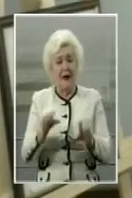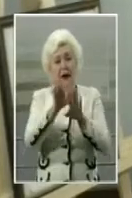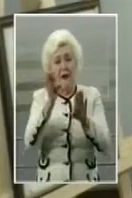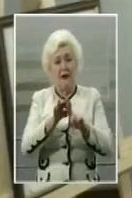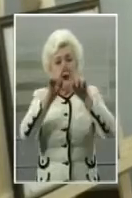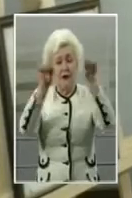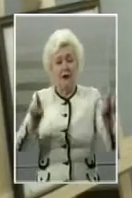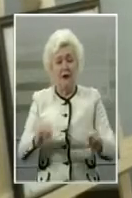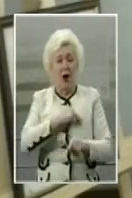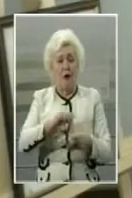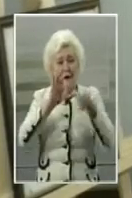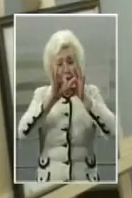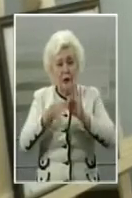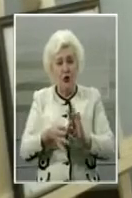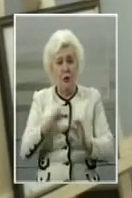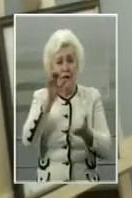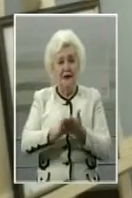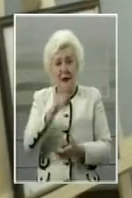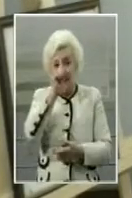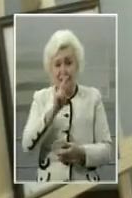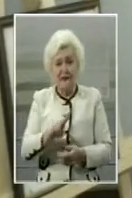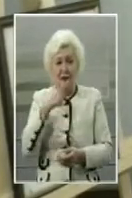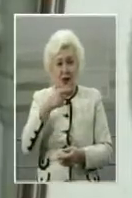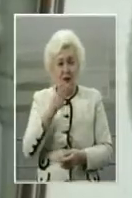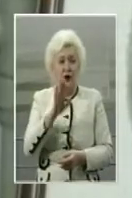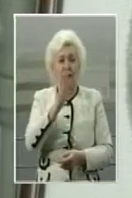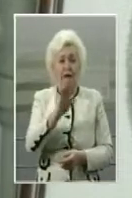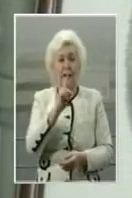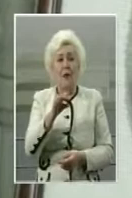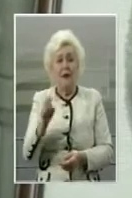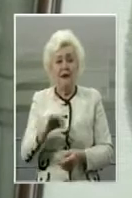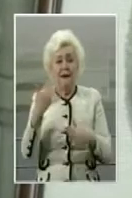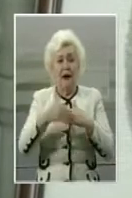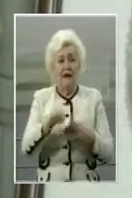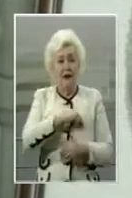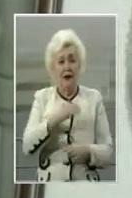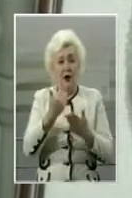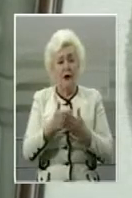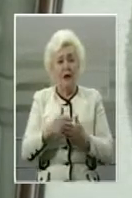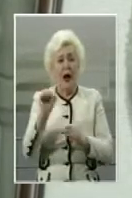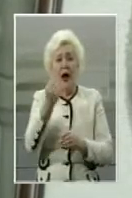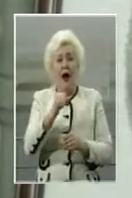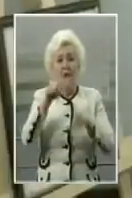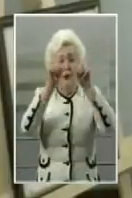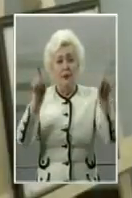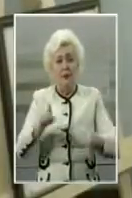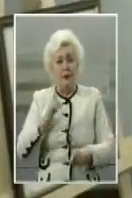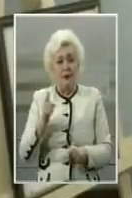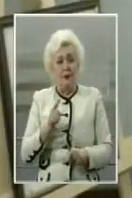Вишивати портрети – праця копітка і займає місяці, говорить Валентина Камишна. Серед робіт є і автопортрет майстрині.